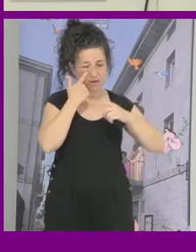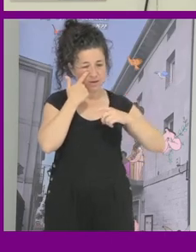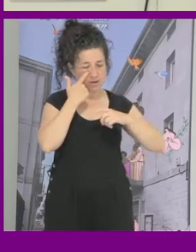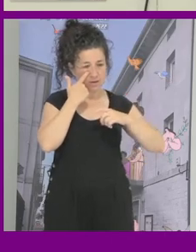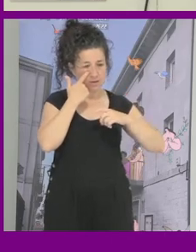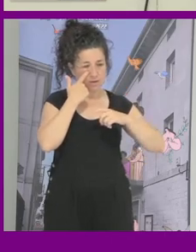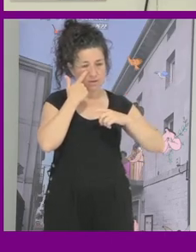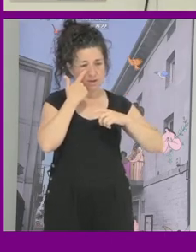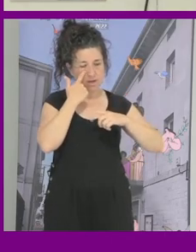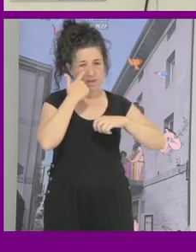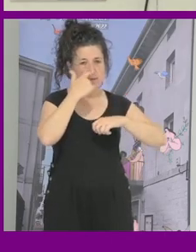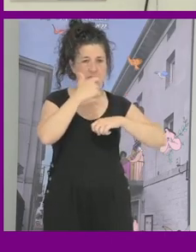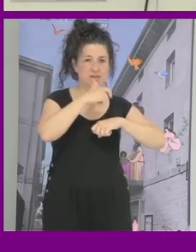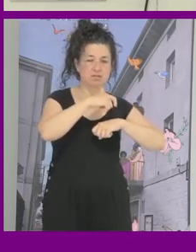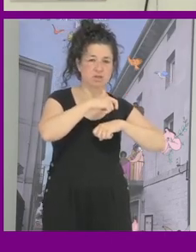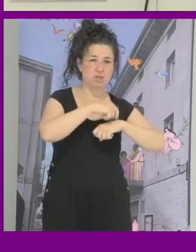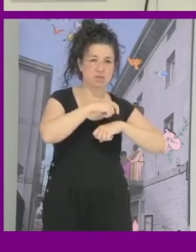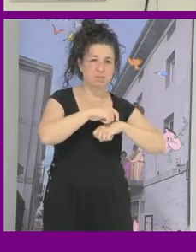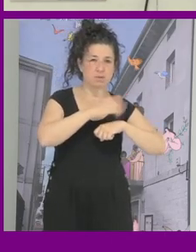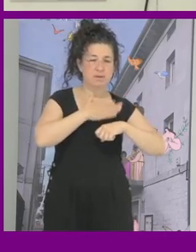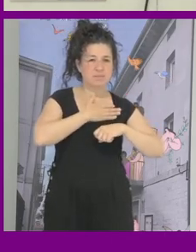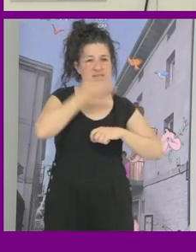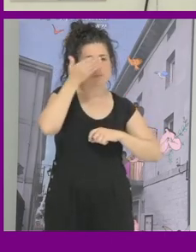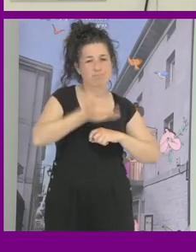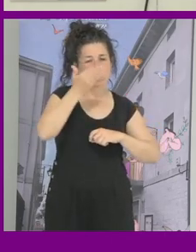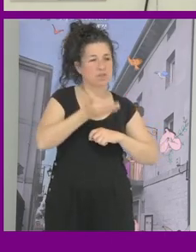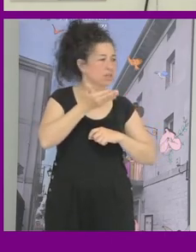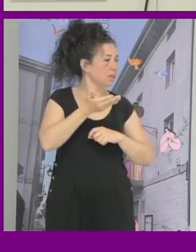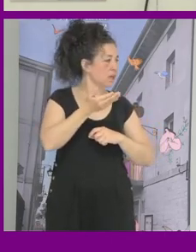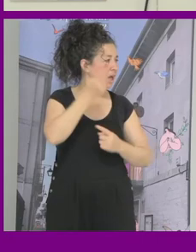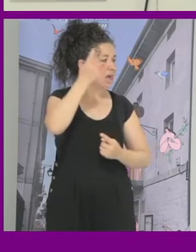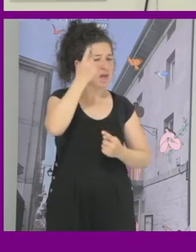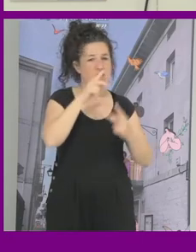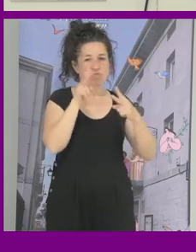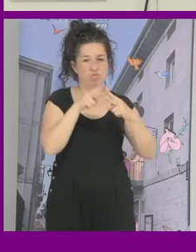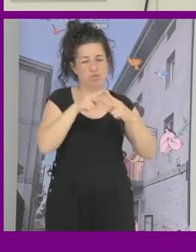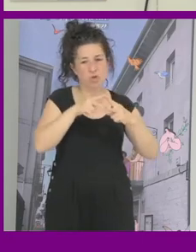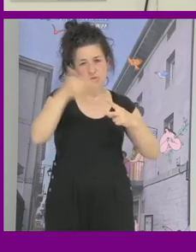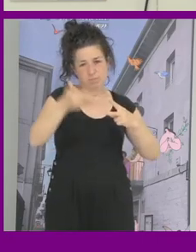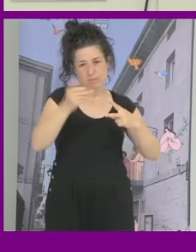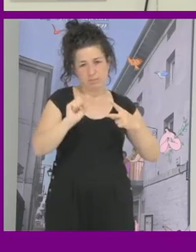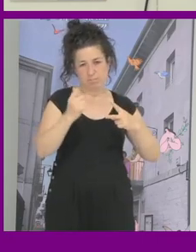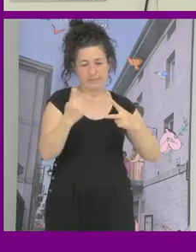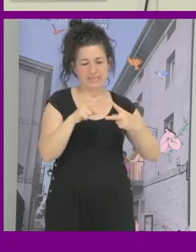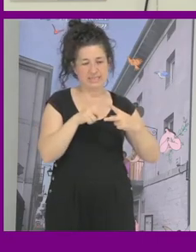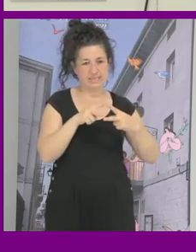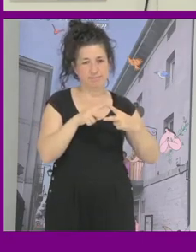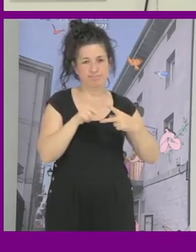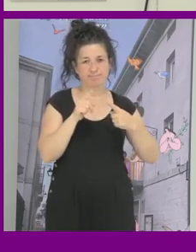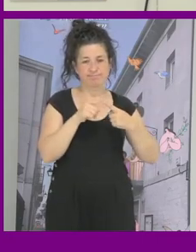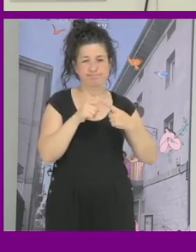zeintzuk planteatu. Importante iruditzen zaizkit, como bi kontu aipatzea.